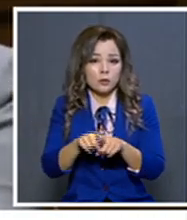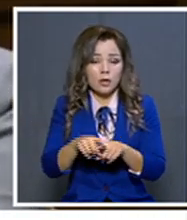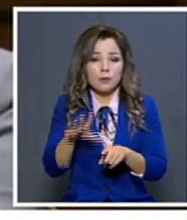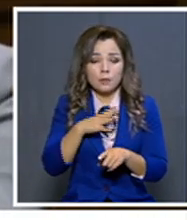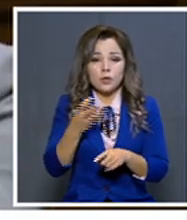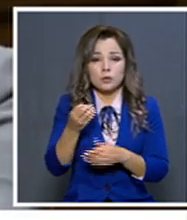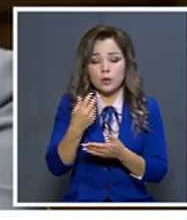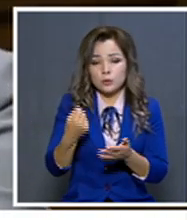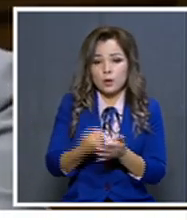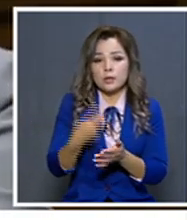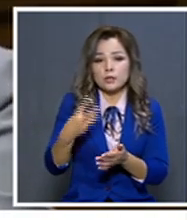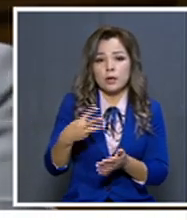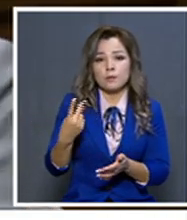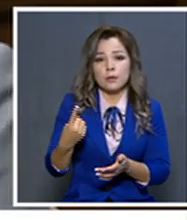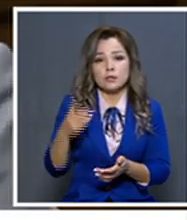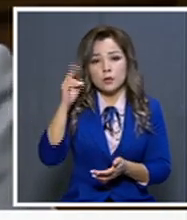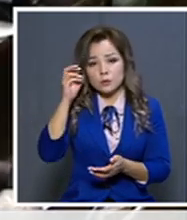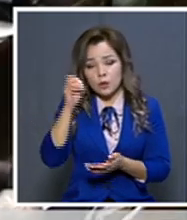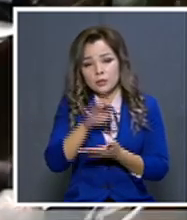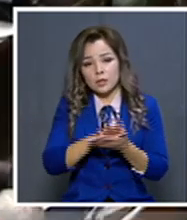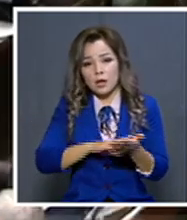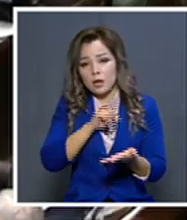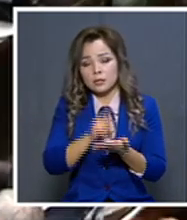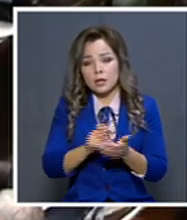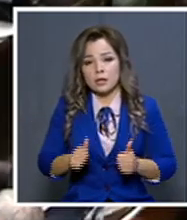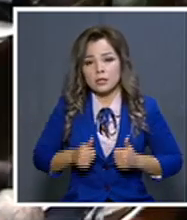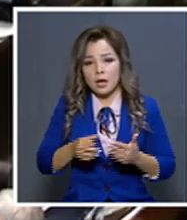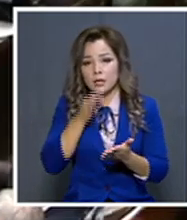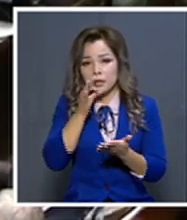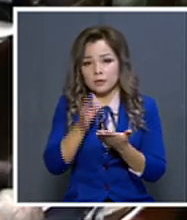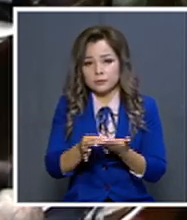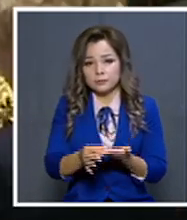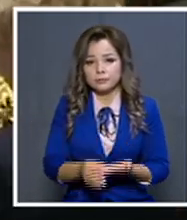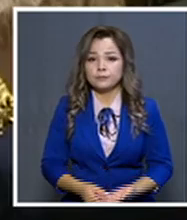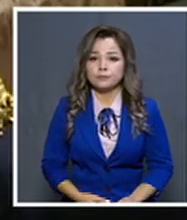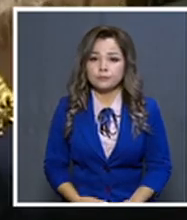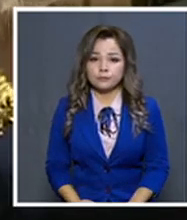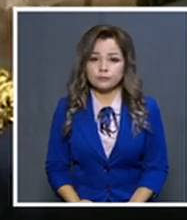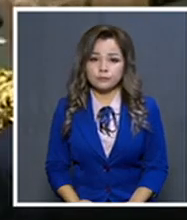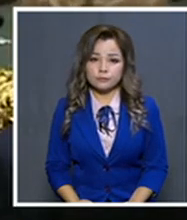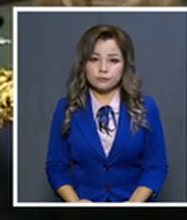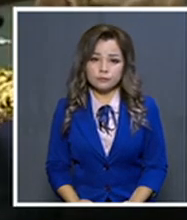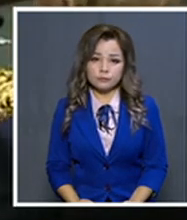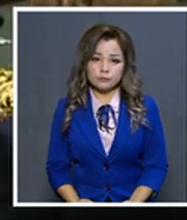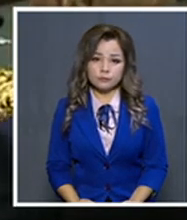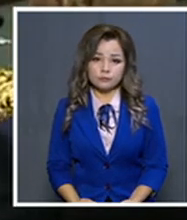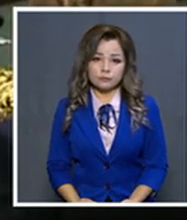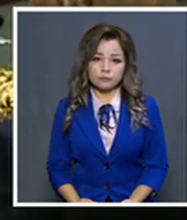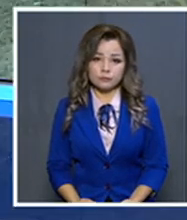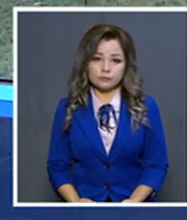қазанның 31-інде одақтан шығаруға күш салатынын мәлімдеп отыр.